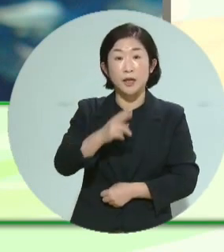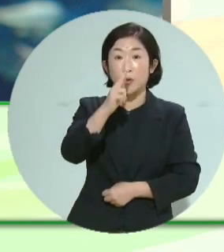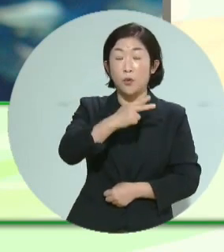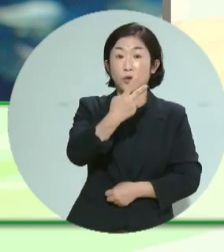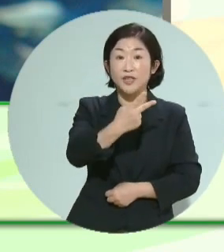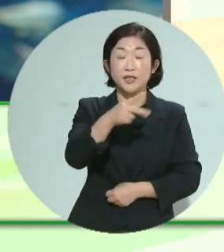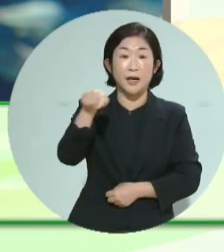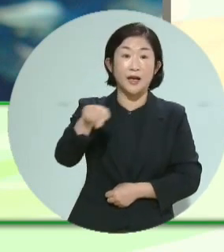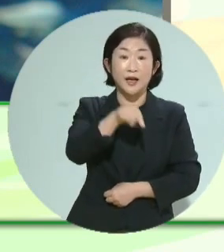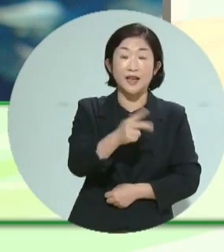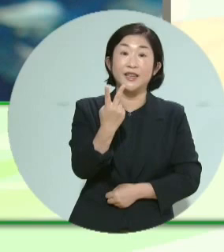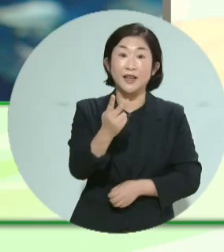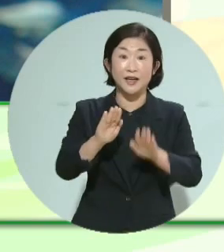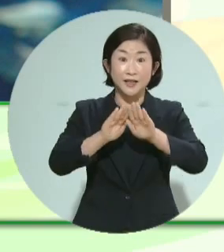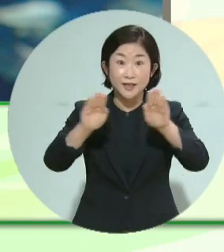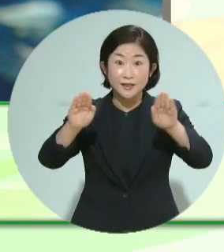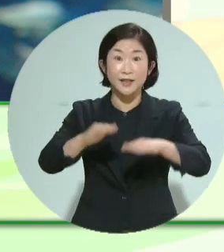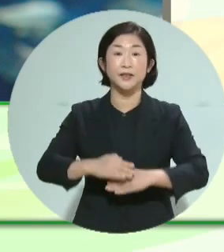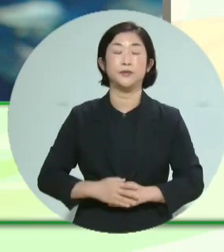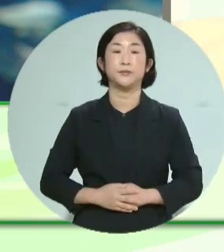回開催されます。